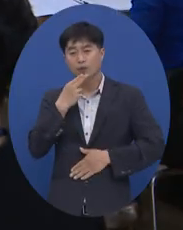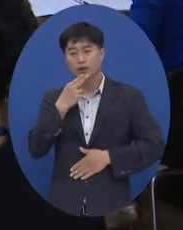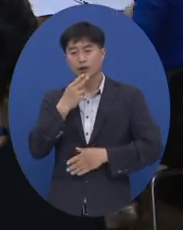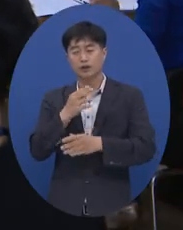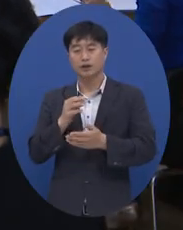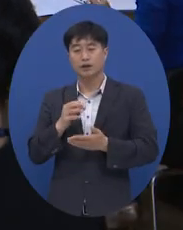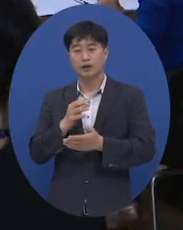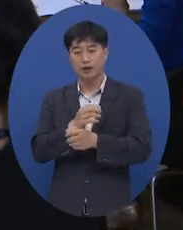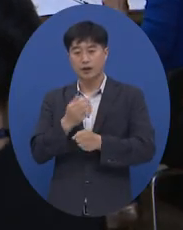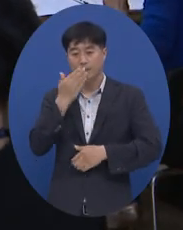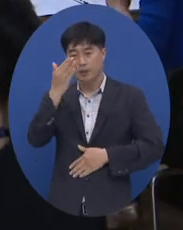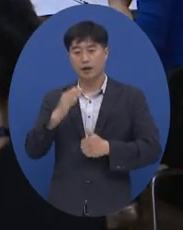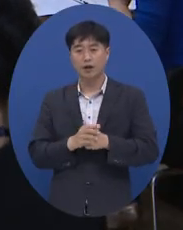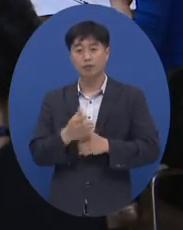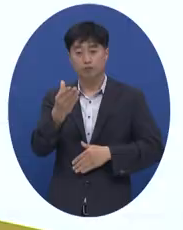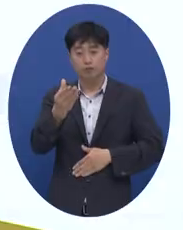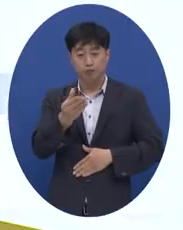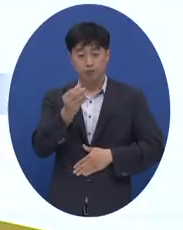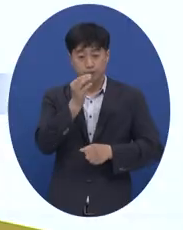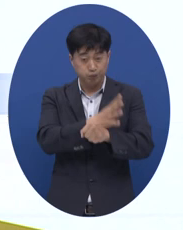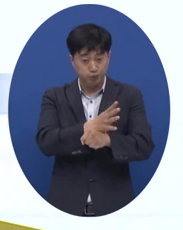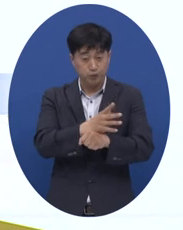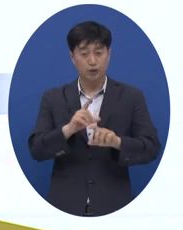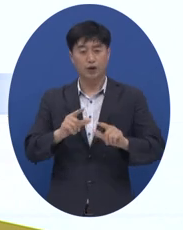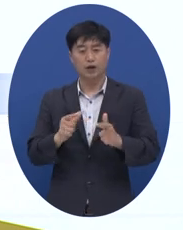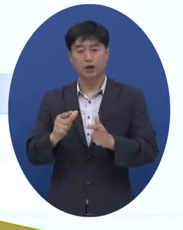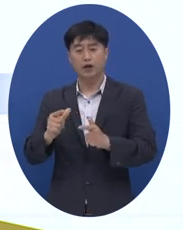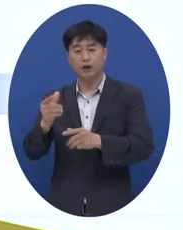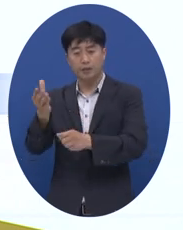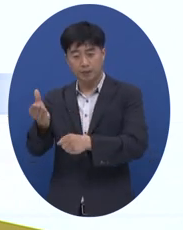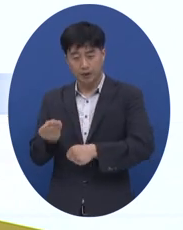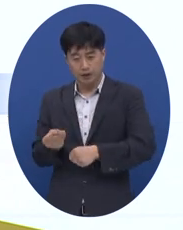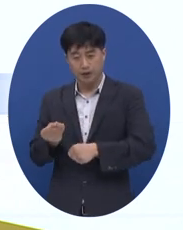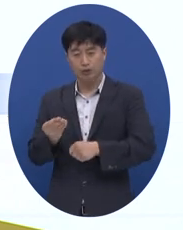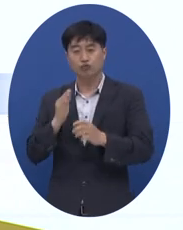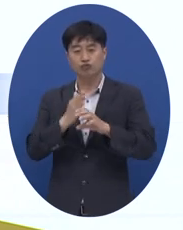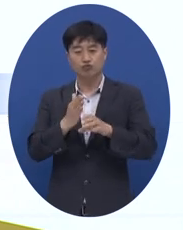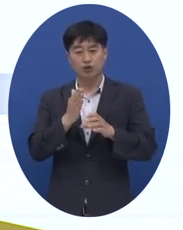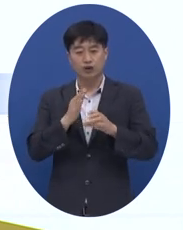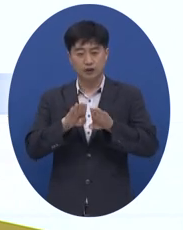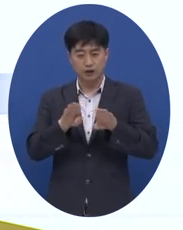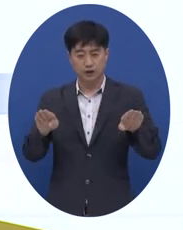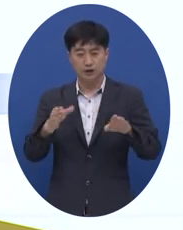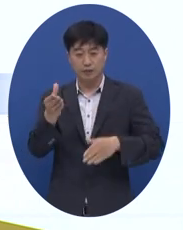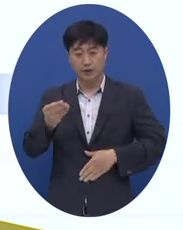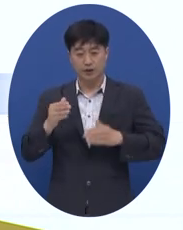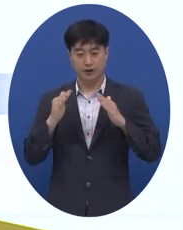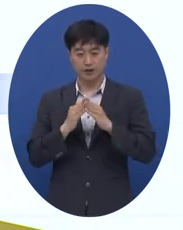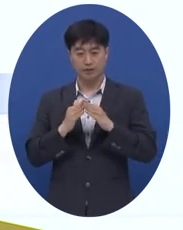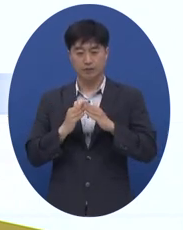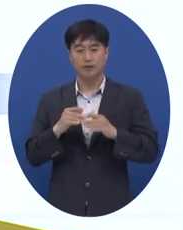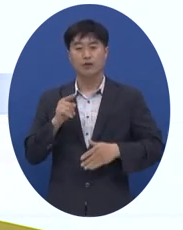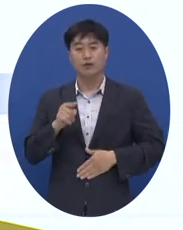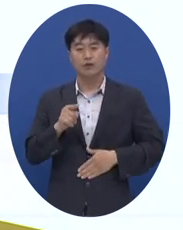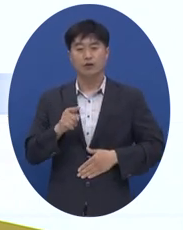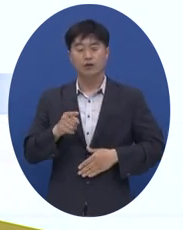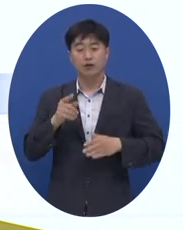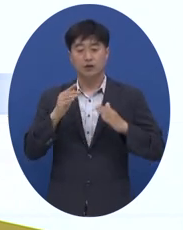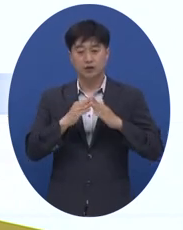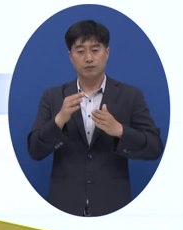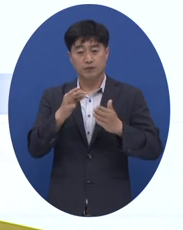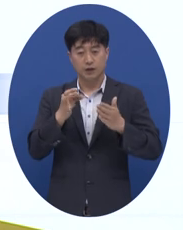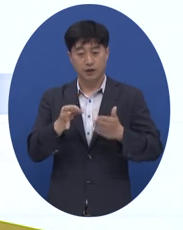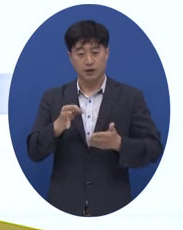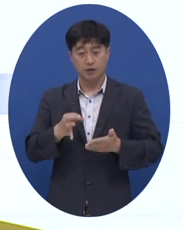가능합니다. 분양을 임대로 대체한 중산층 임대주택입니다. 중산층 임대주택은